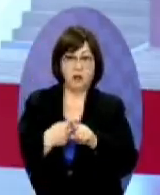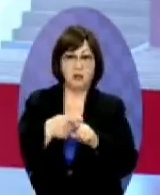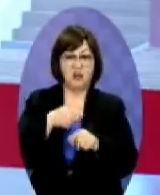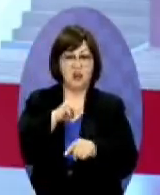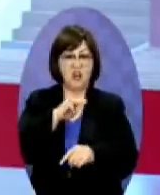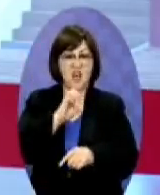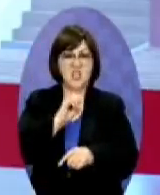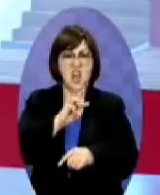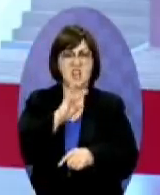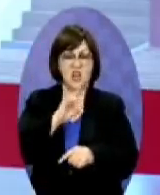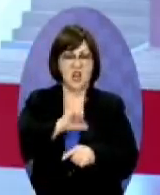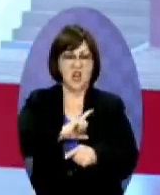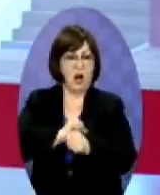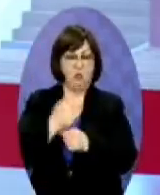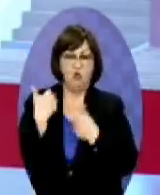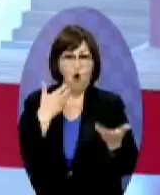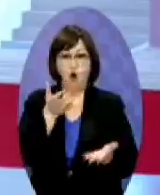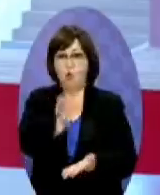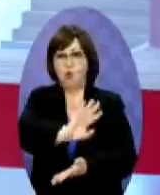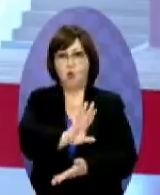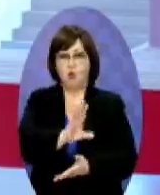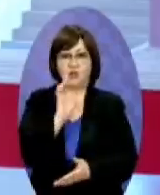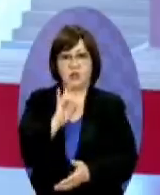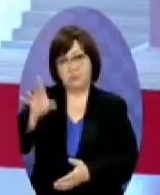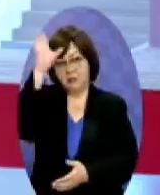сайд мэдээллээ.